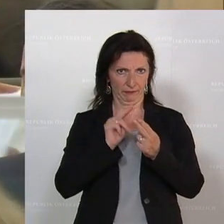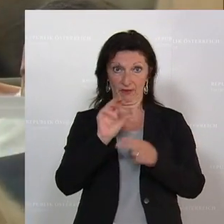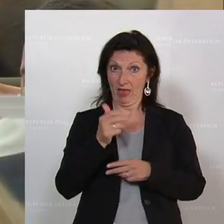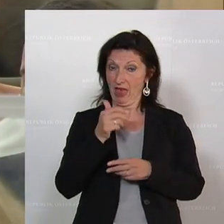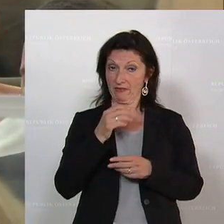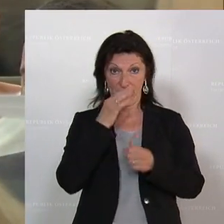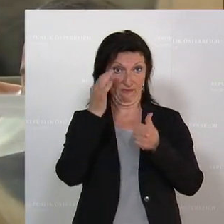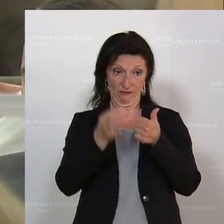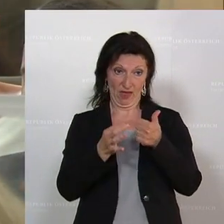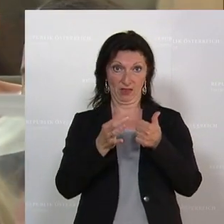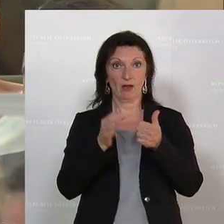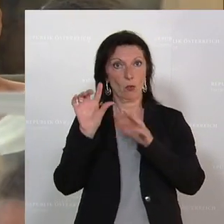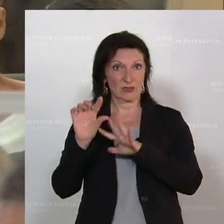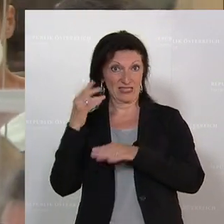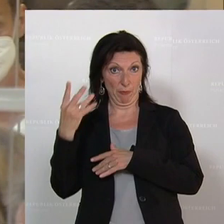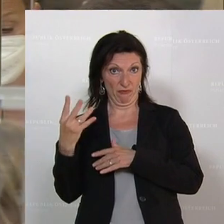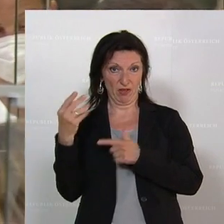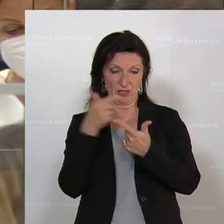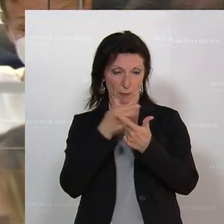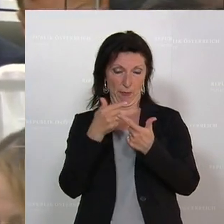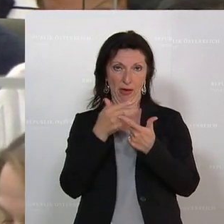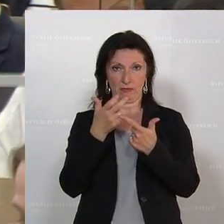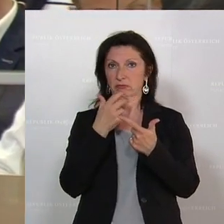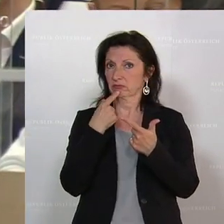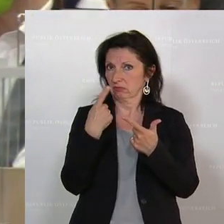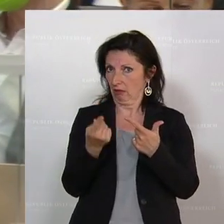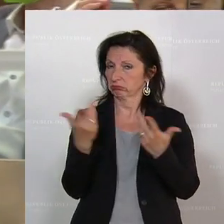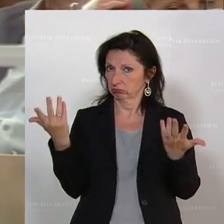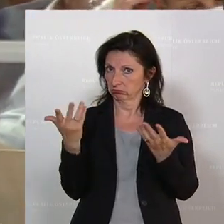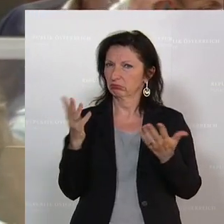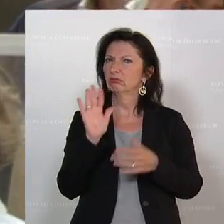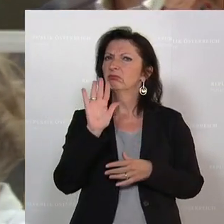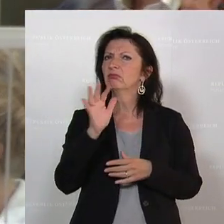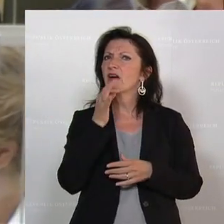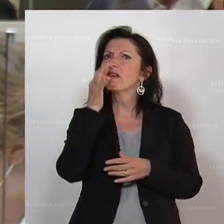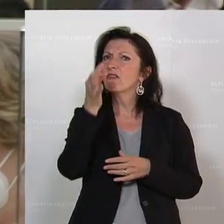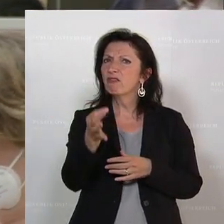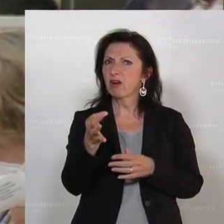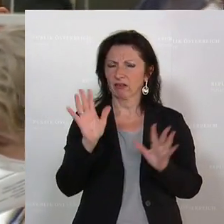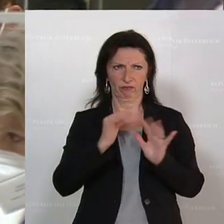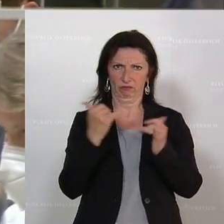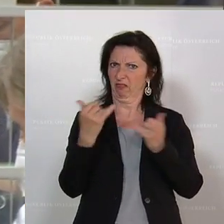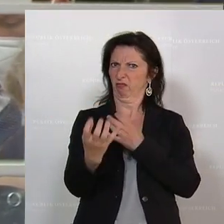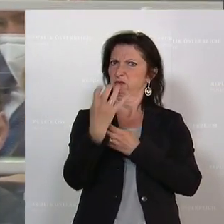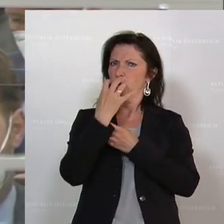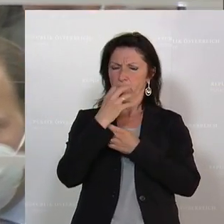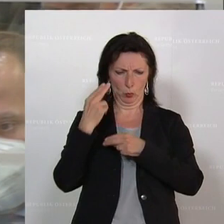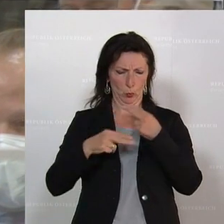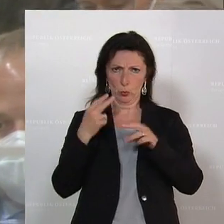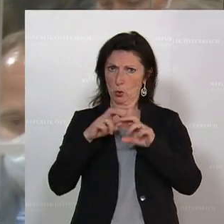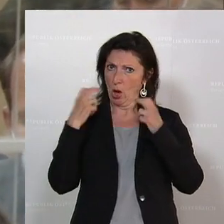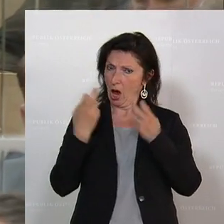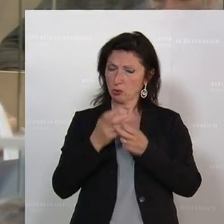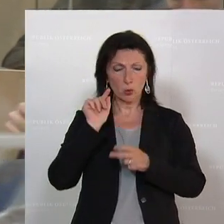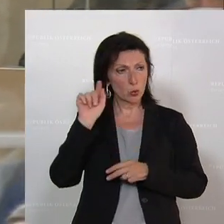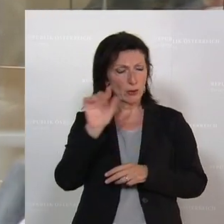und 47 möchte ich festhalten, dass bereits Ihre Frage unterstellend ist. Ich habe im Untersuchungsausschuss nach bestem